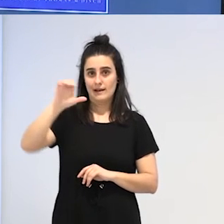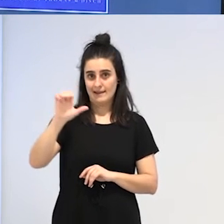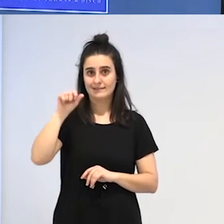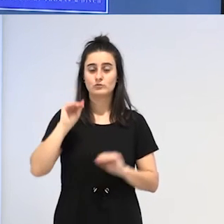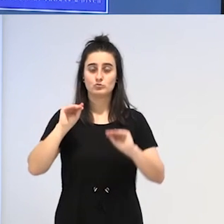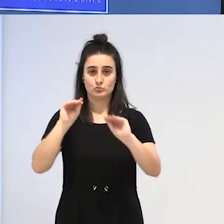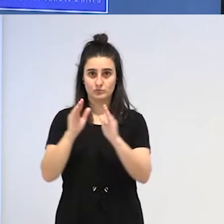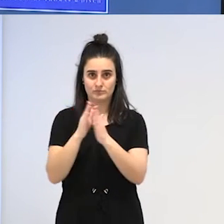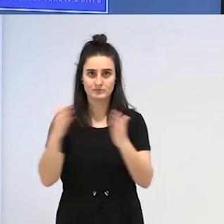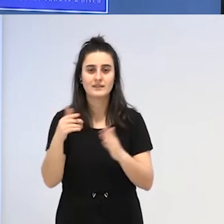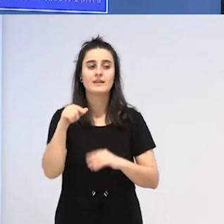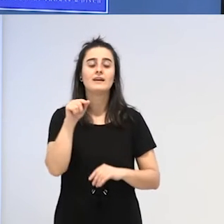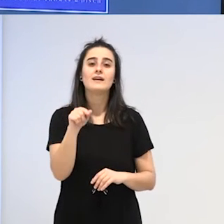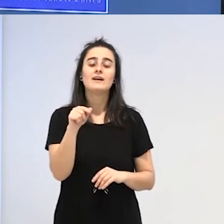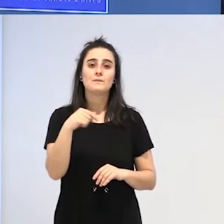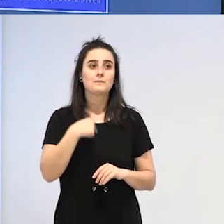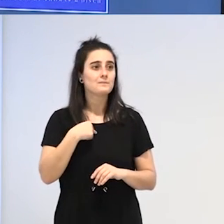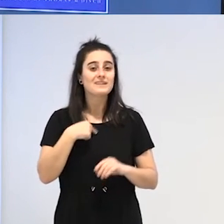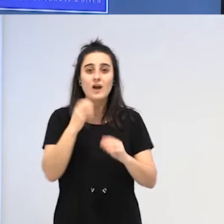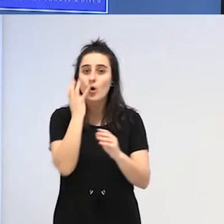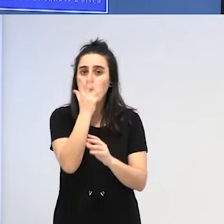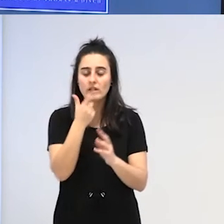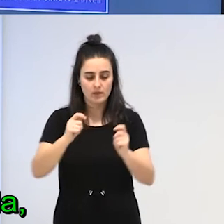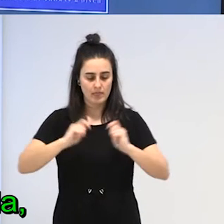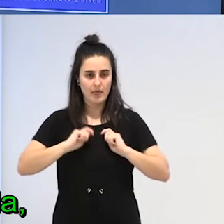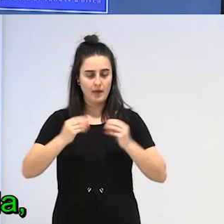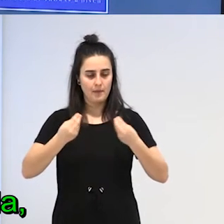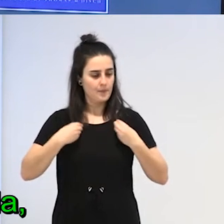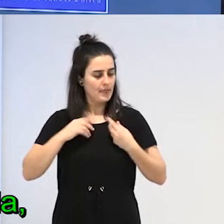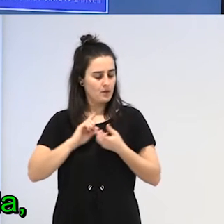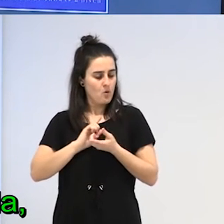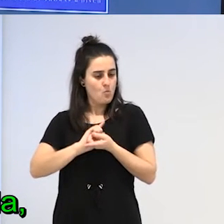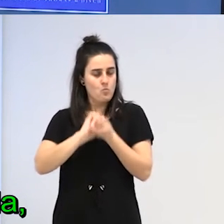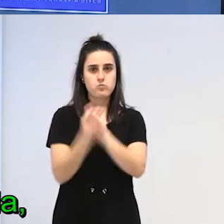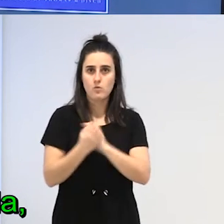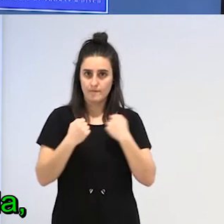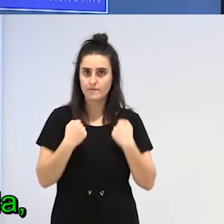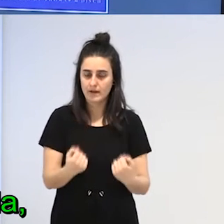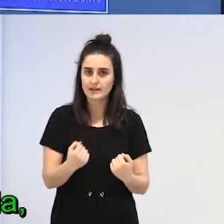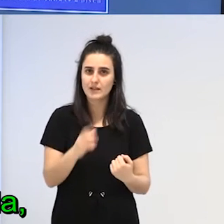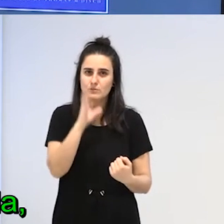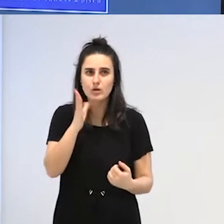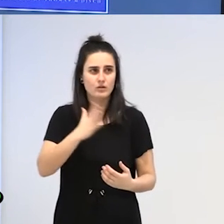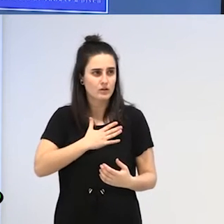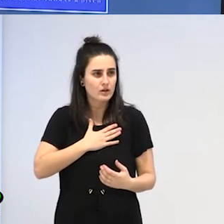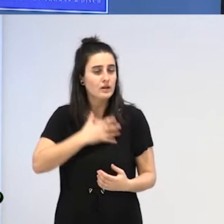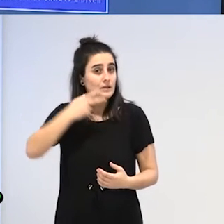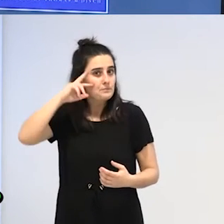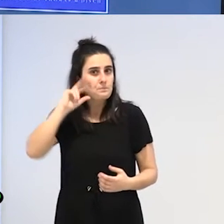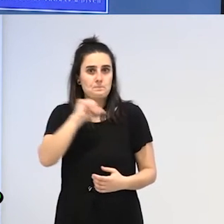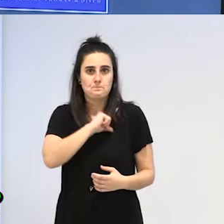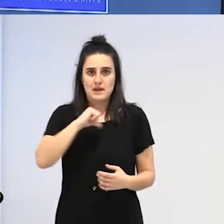niri ipuin honek bizitza aldatu zidan, eta oso esperientzia personala da, igual